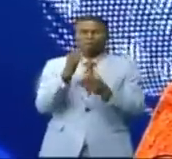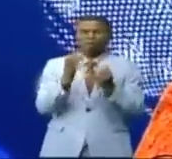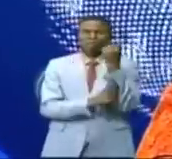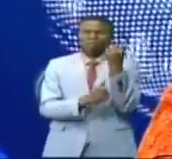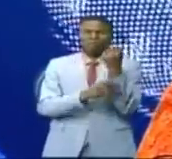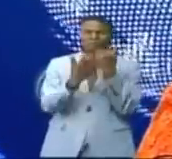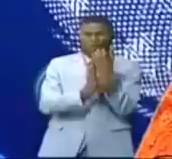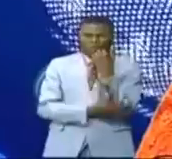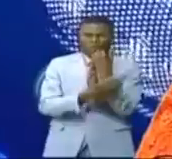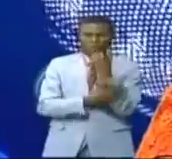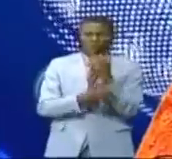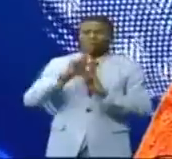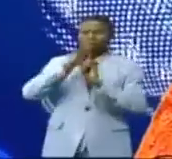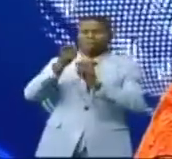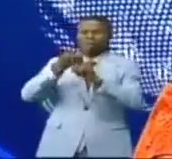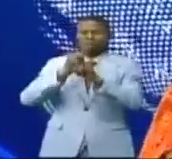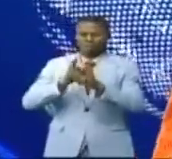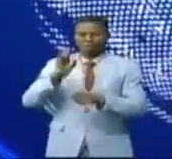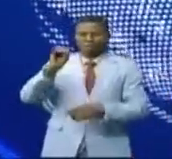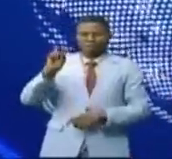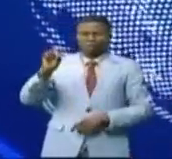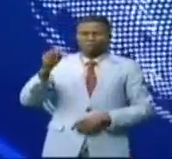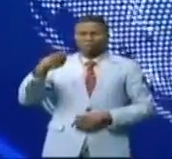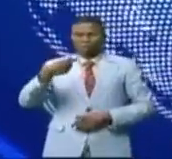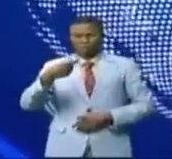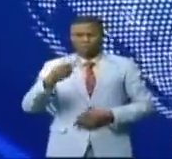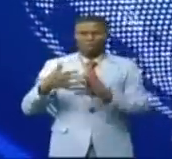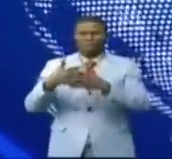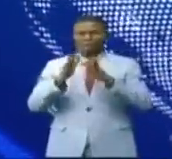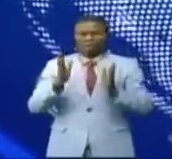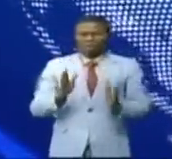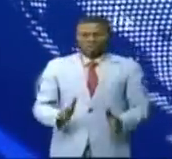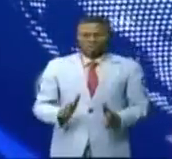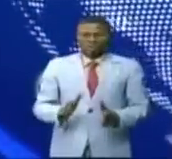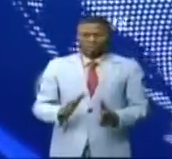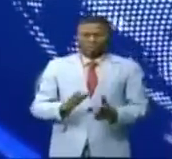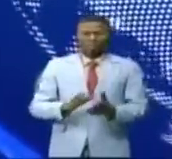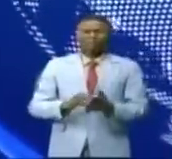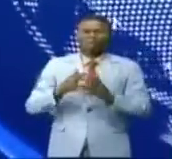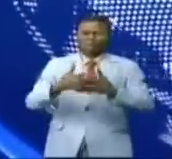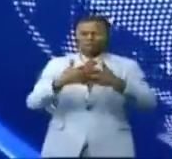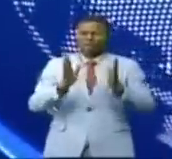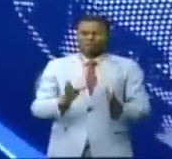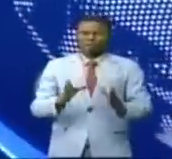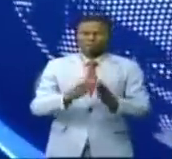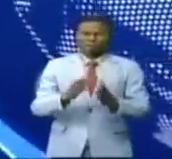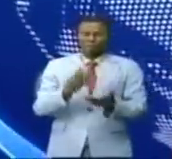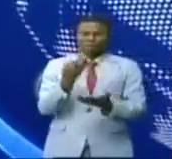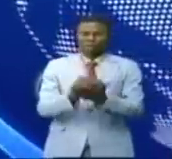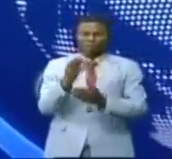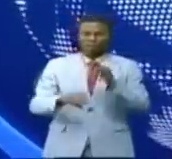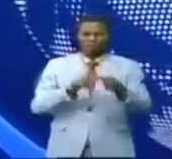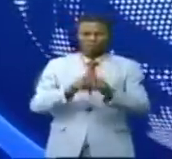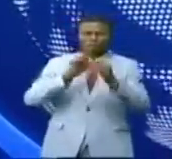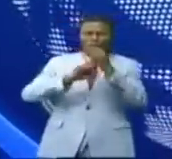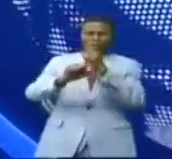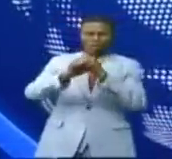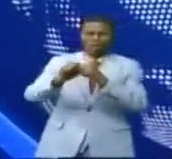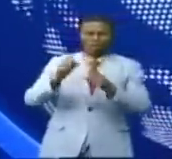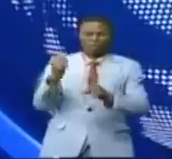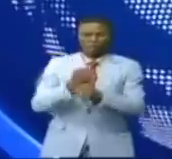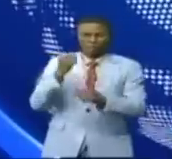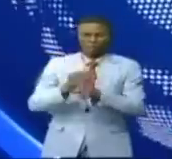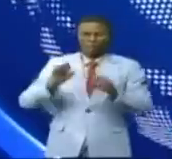dans offert par une ong américaine dans le cadre de son partenariat avec le fonds national de promotion et service